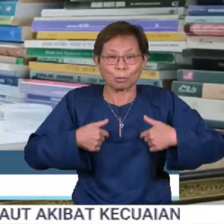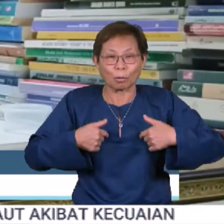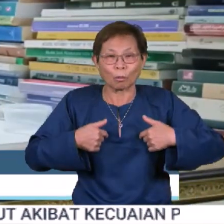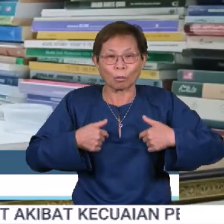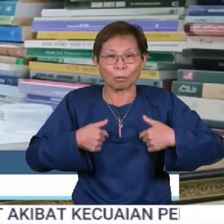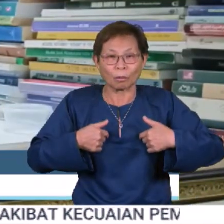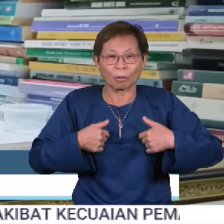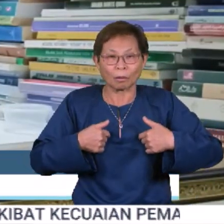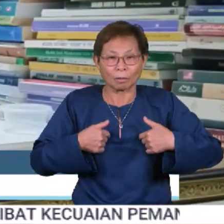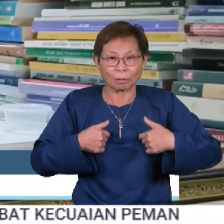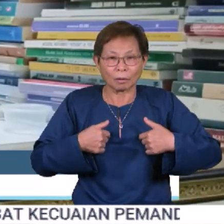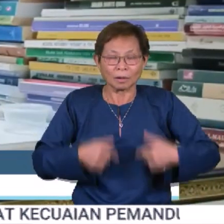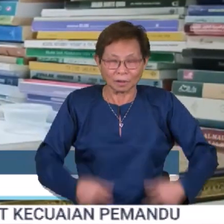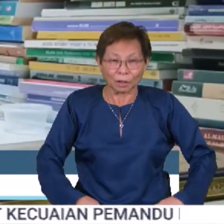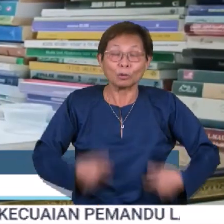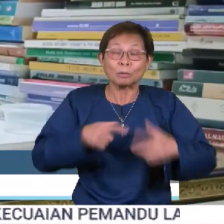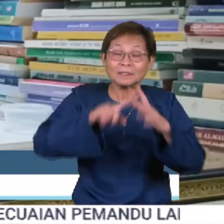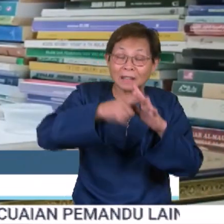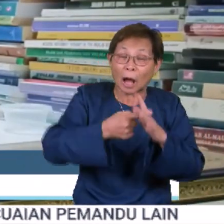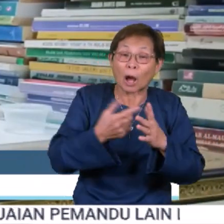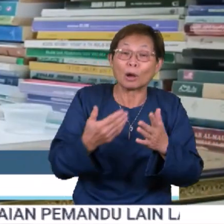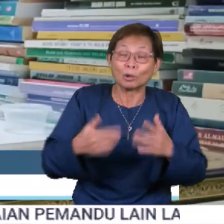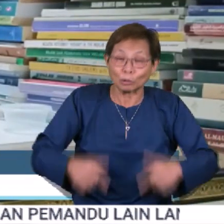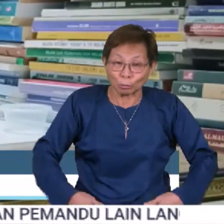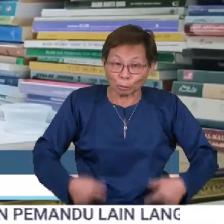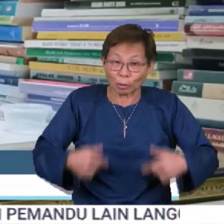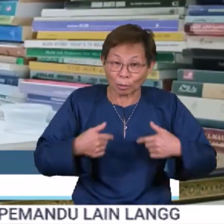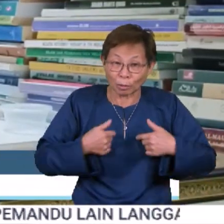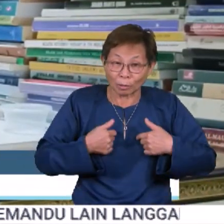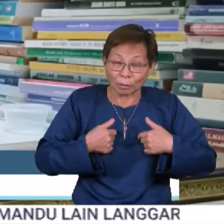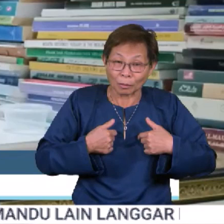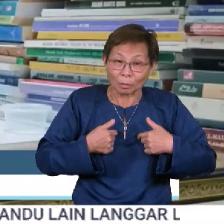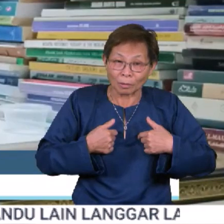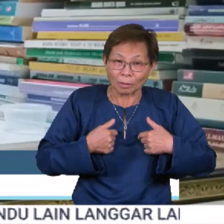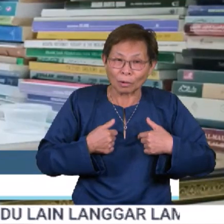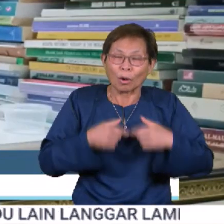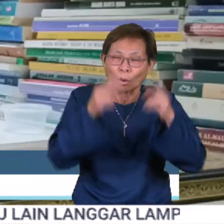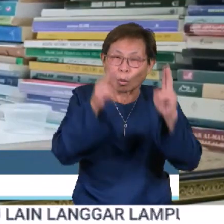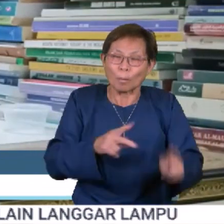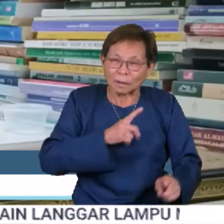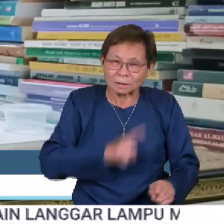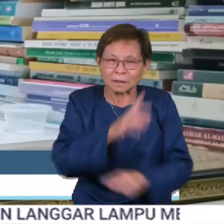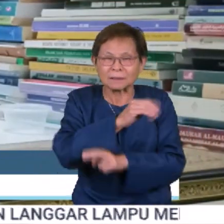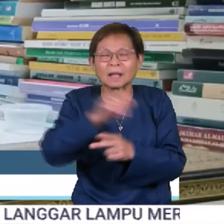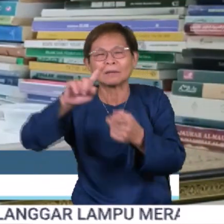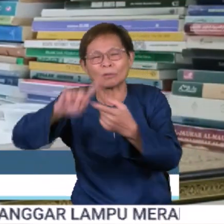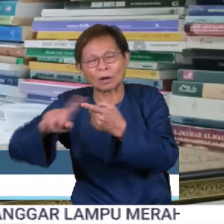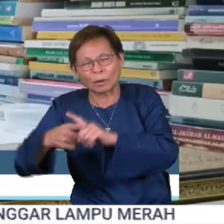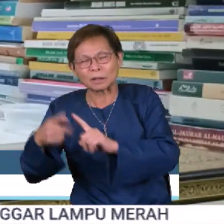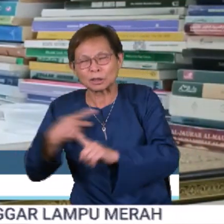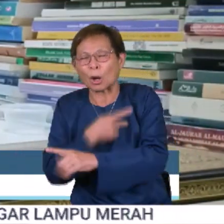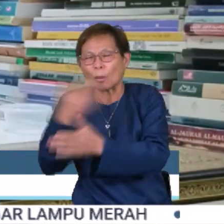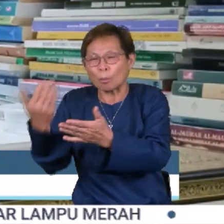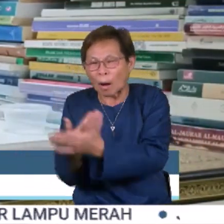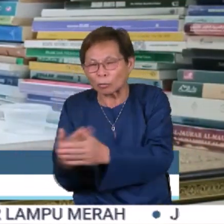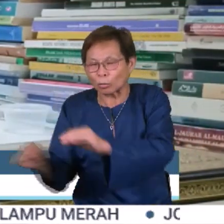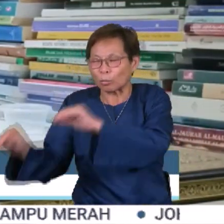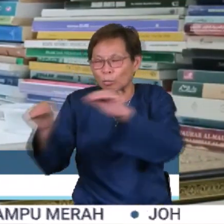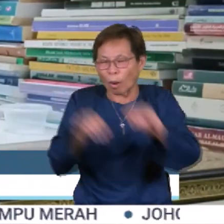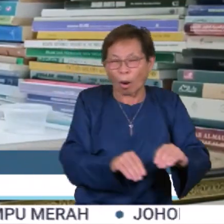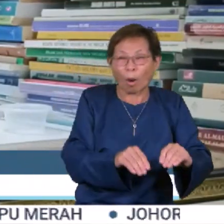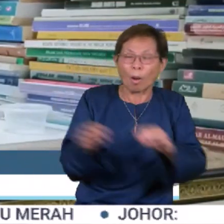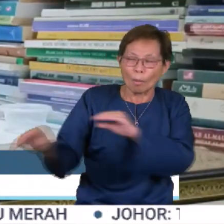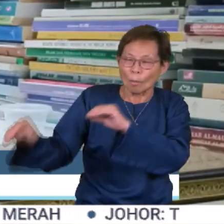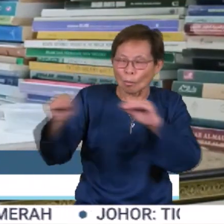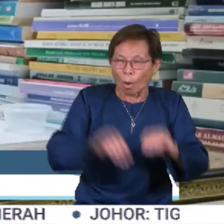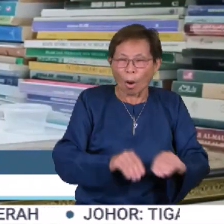oleh umat Islam, rakan-rakan kita yang baru kembali pada agama yang fitrah, agama